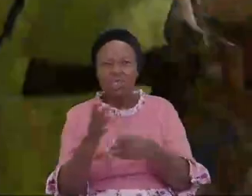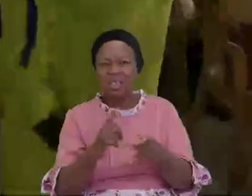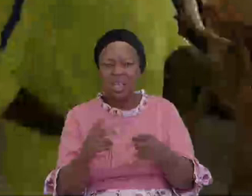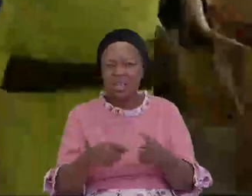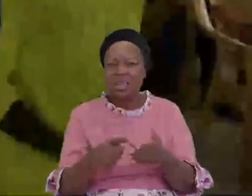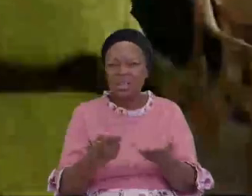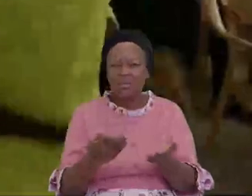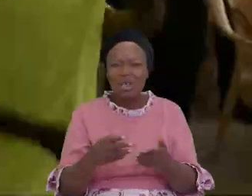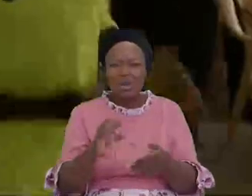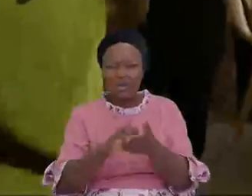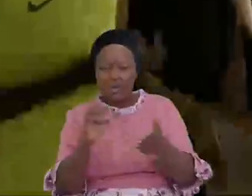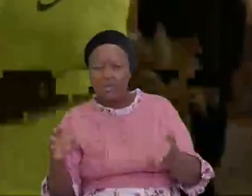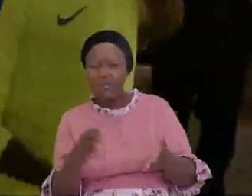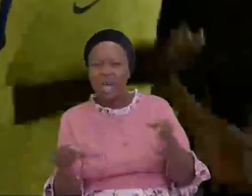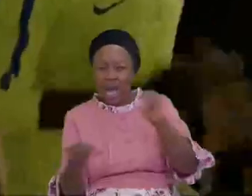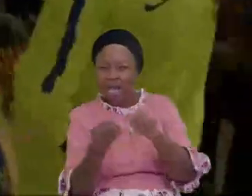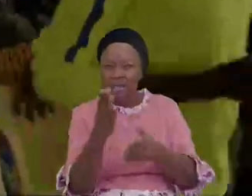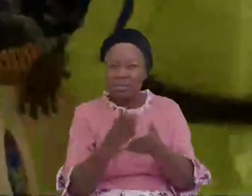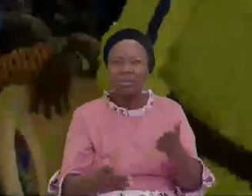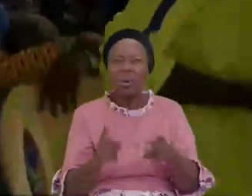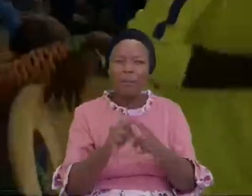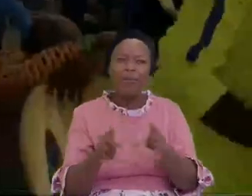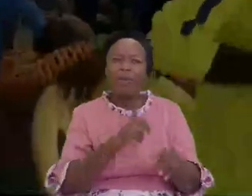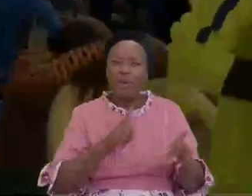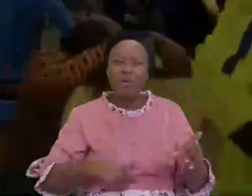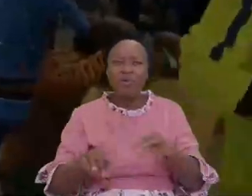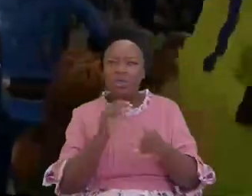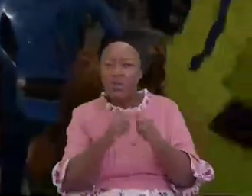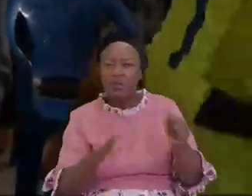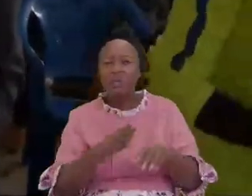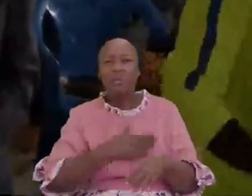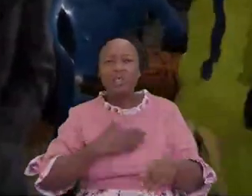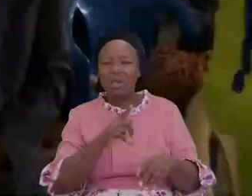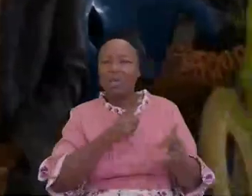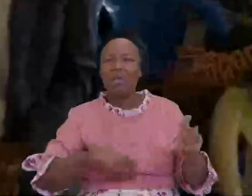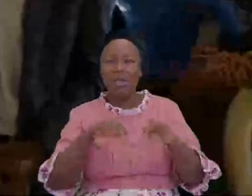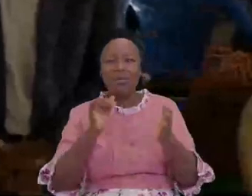à l'homme de Dieu de faire l'œuvre. Donne-moi cet esprit, Seigneur.